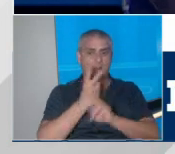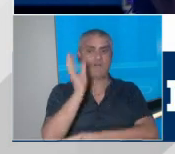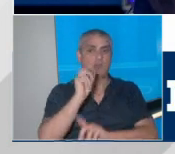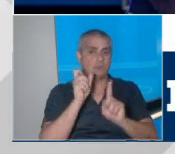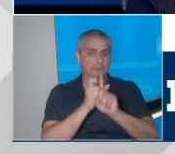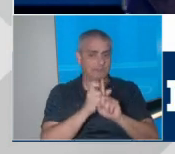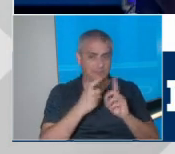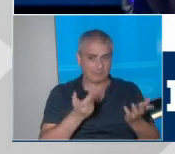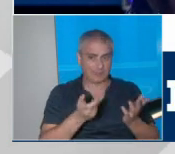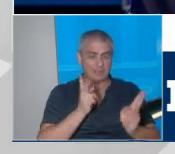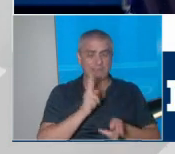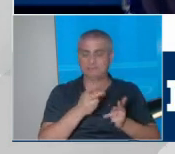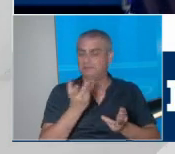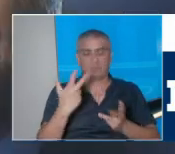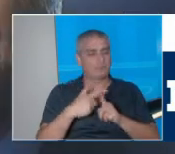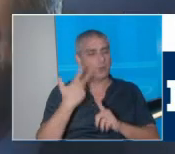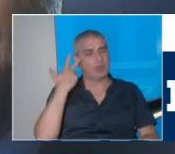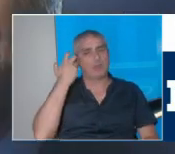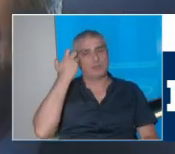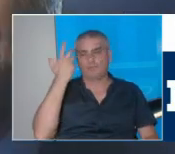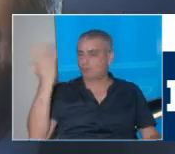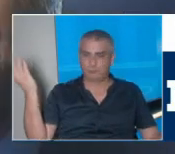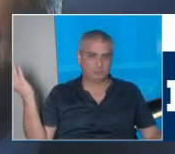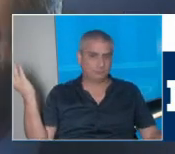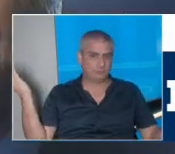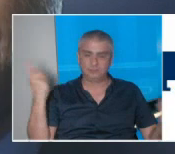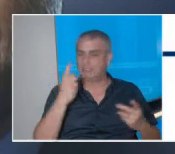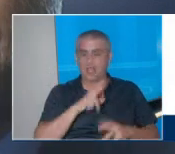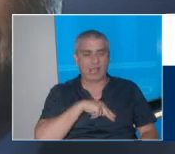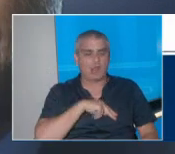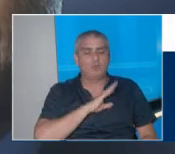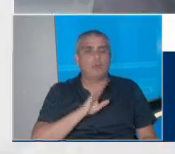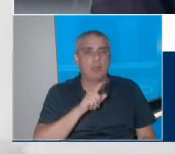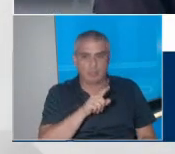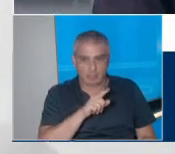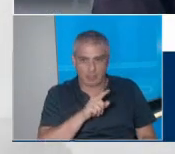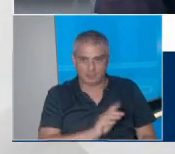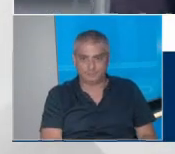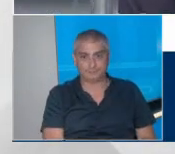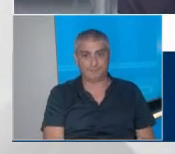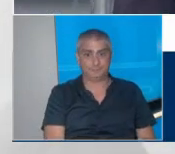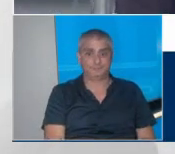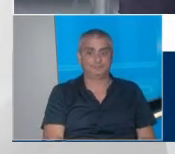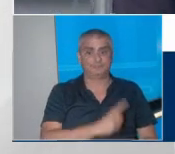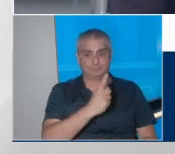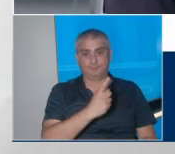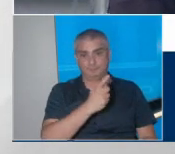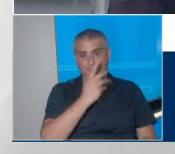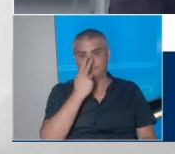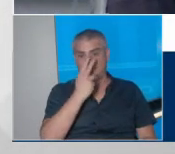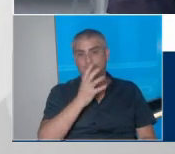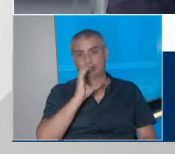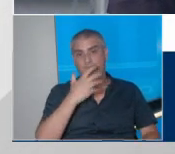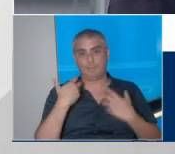אחוז החסימה. הריצה שלה היא התאבדות, סוג של אחרי המבול, היא חסרת אחריות. כן, אחד צופה לביטחון